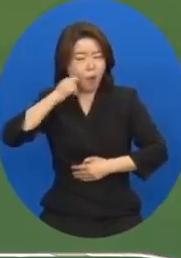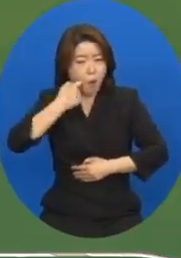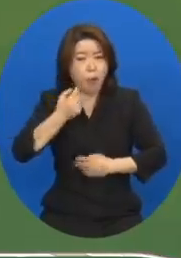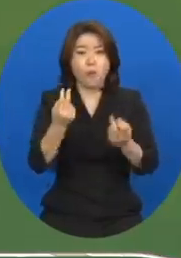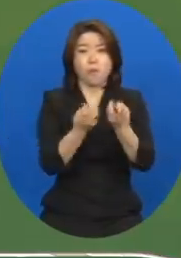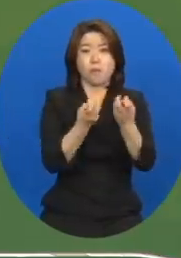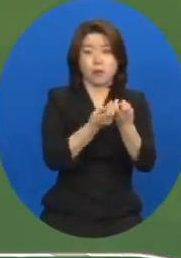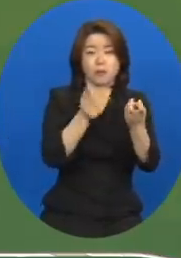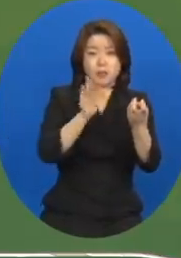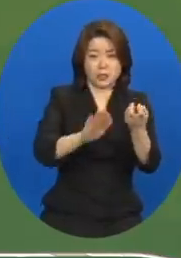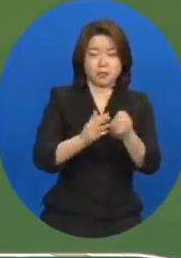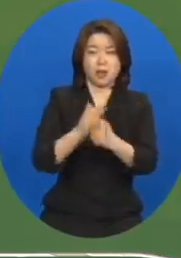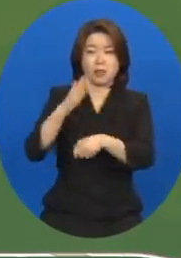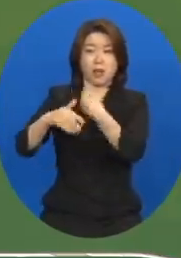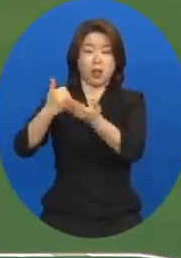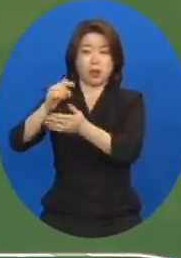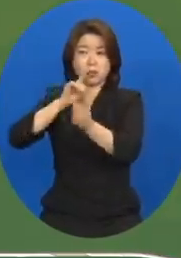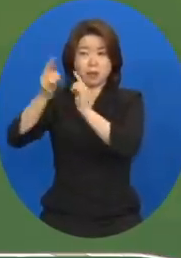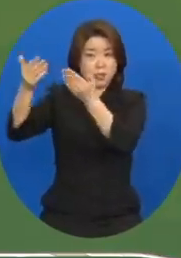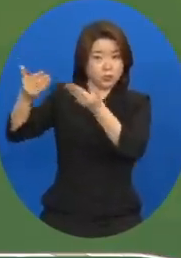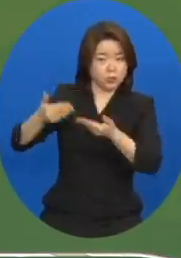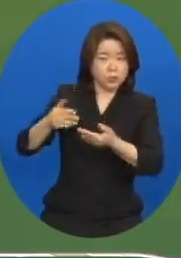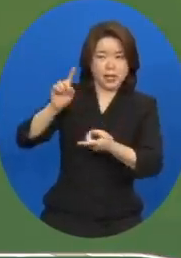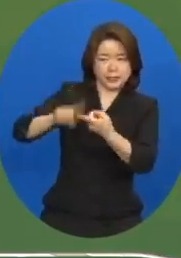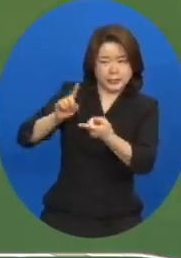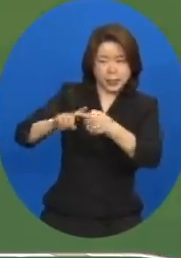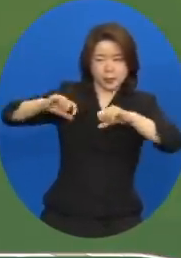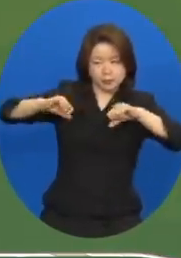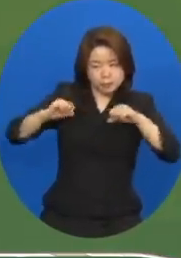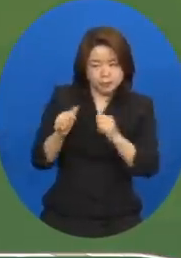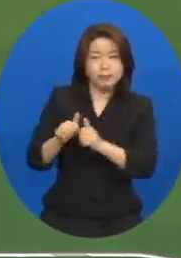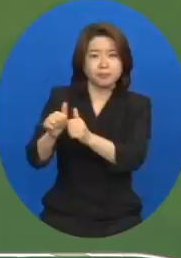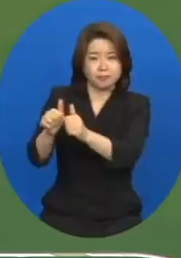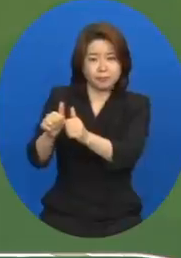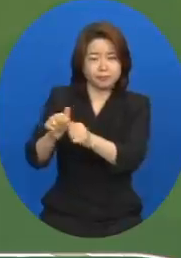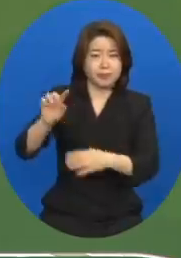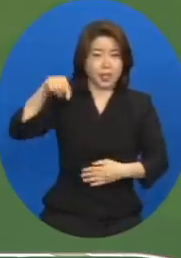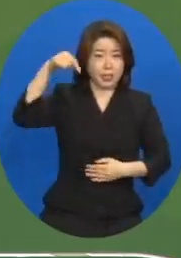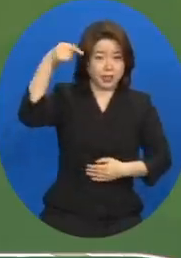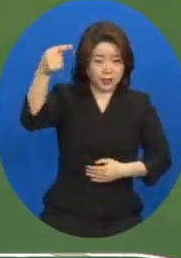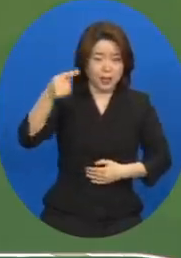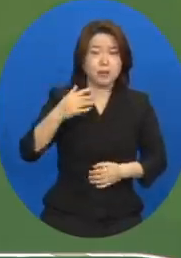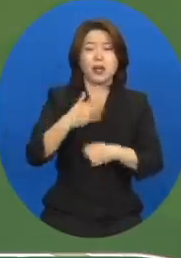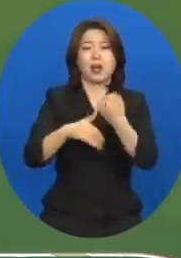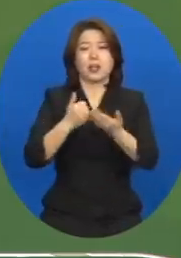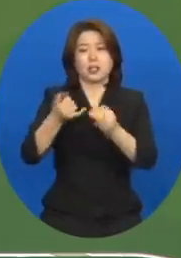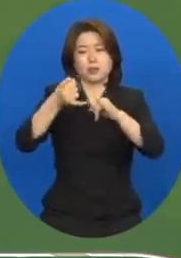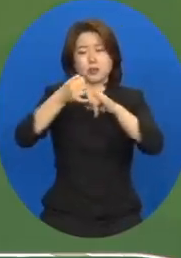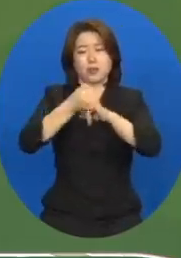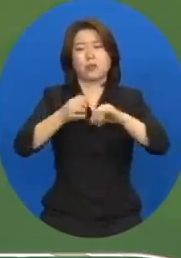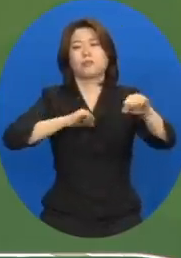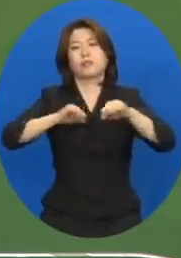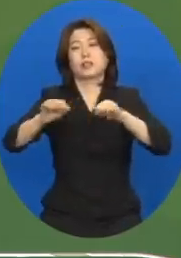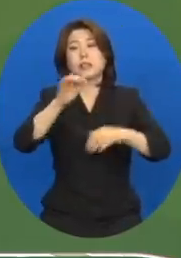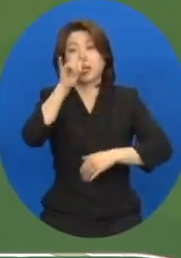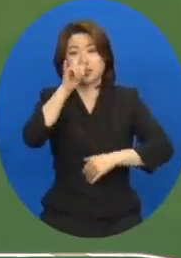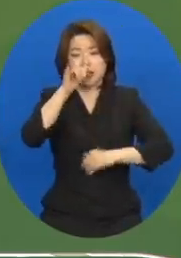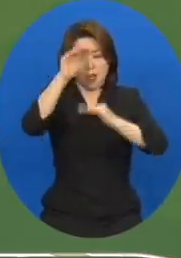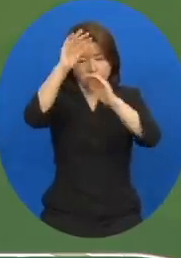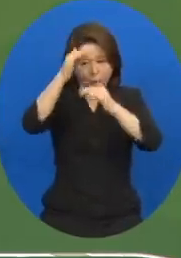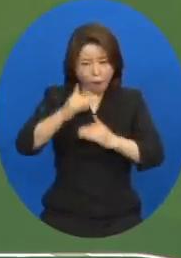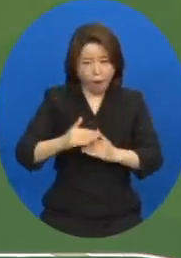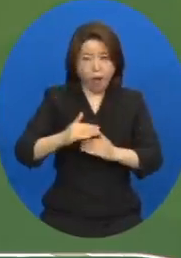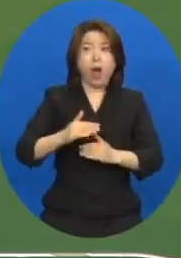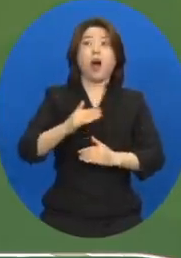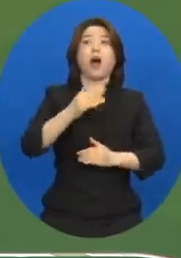하나님이 말씀하시면 그대로 순종하고 그 다음에 하나님은 반드시 역사하신다. 그 사실을 알게